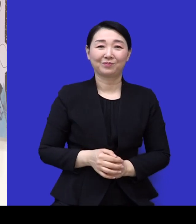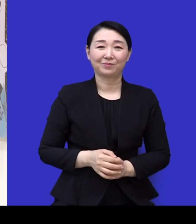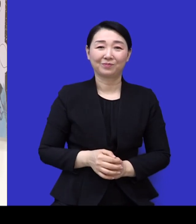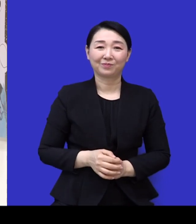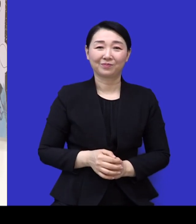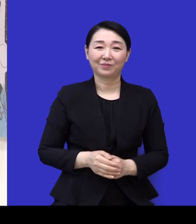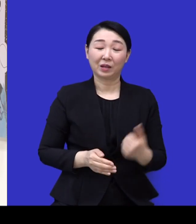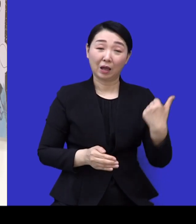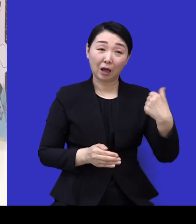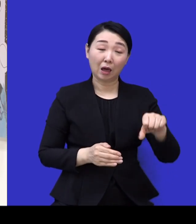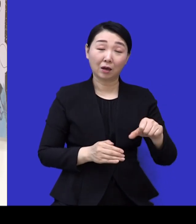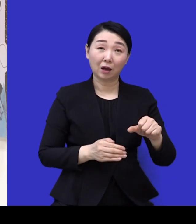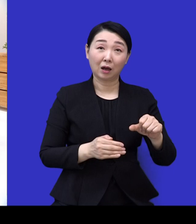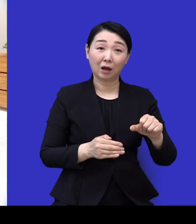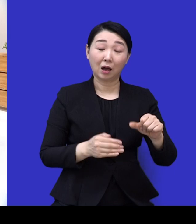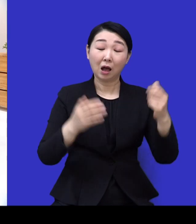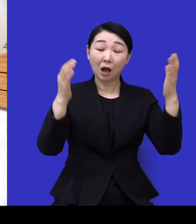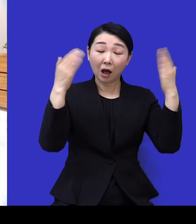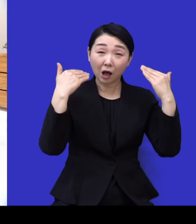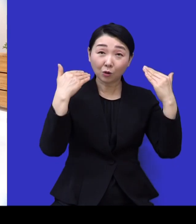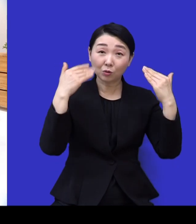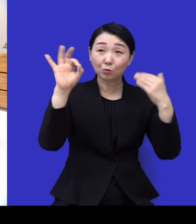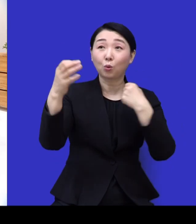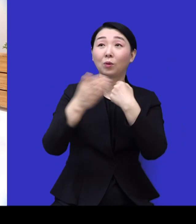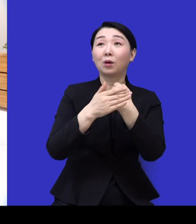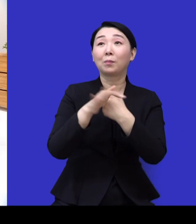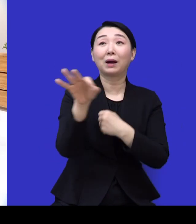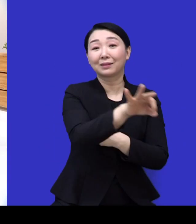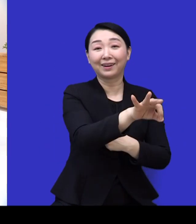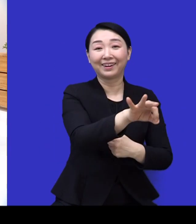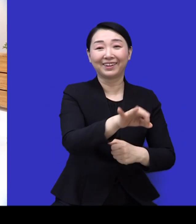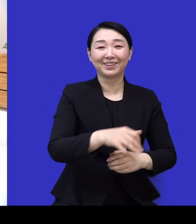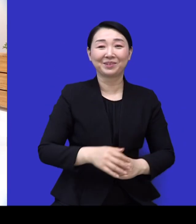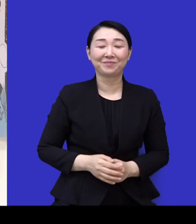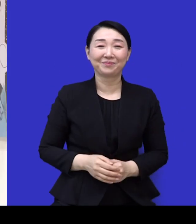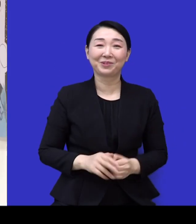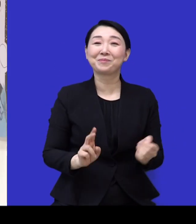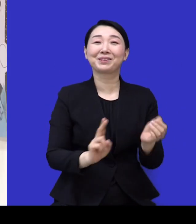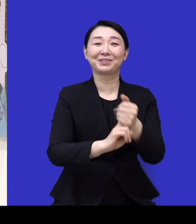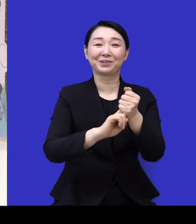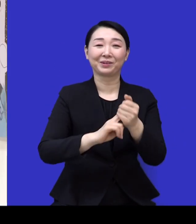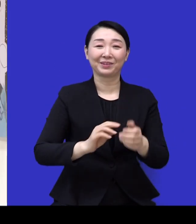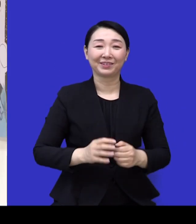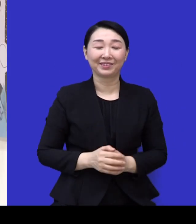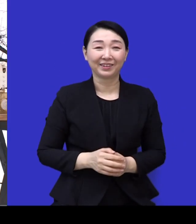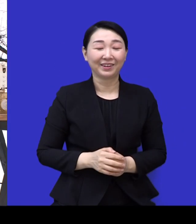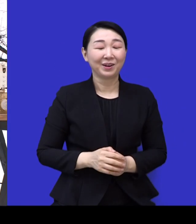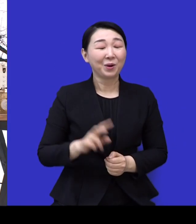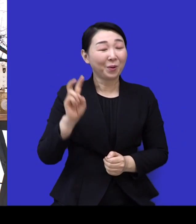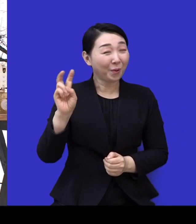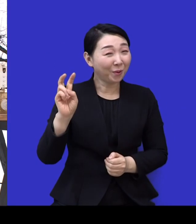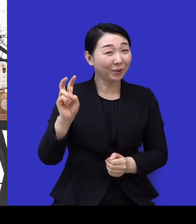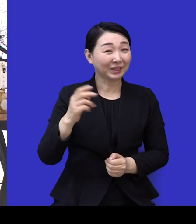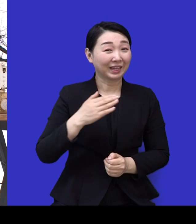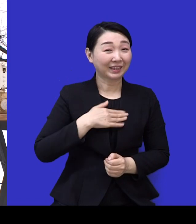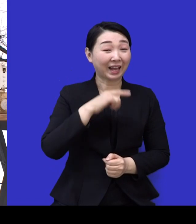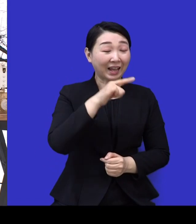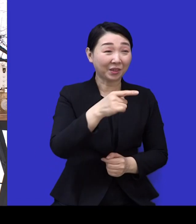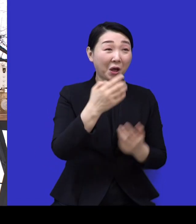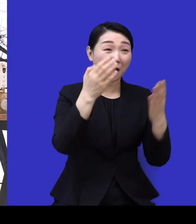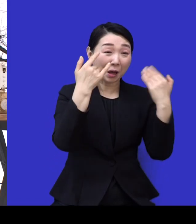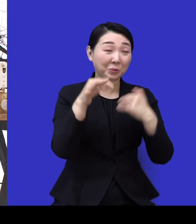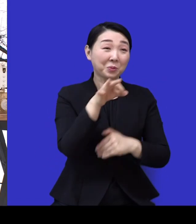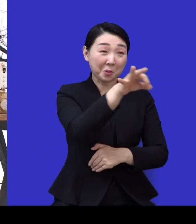또 장학금도 받더라고요. 와, 정말 기적. 그거 아닐까요? 내가 네 등록금